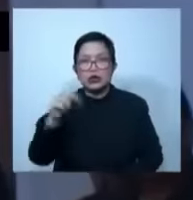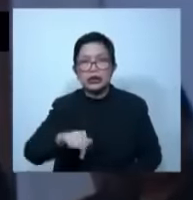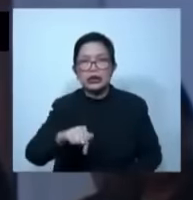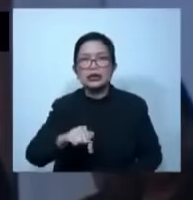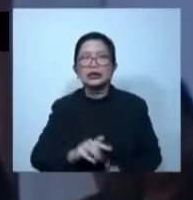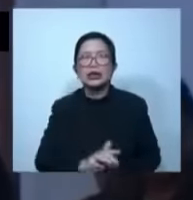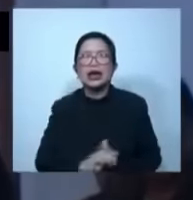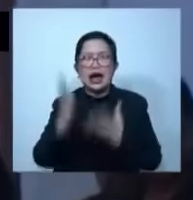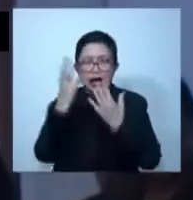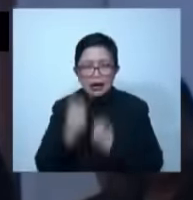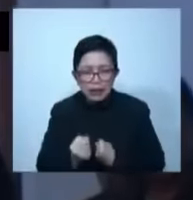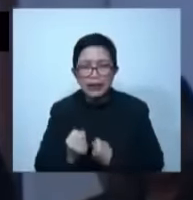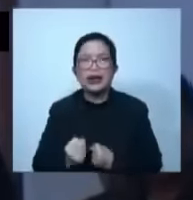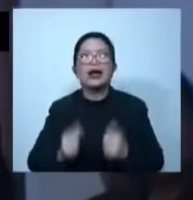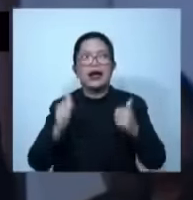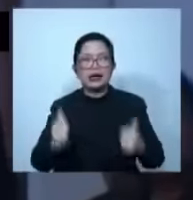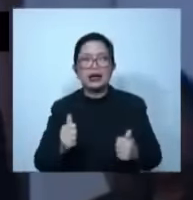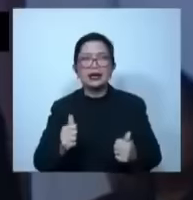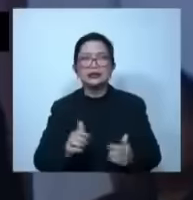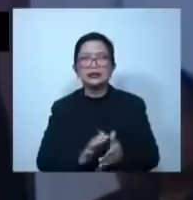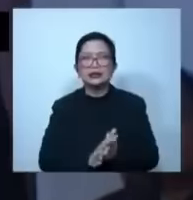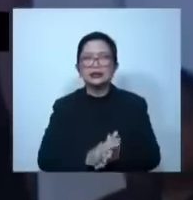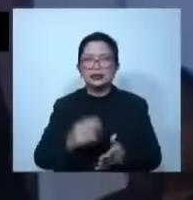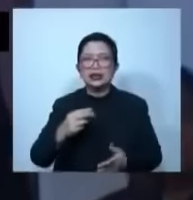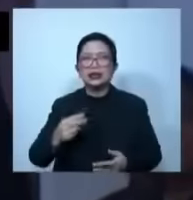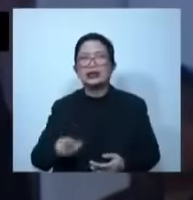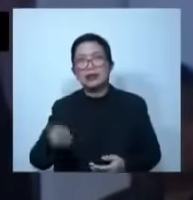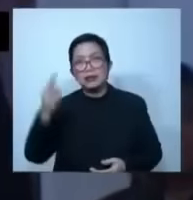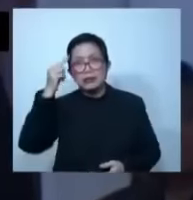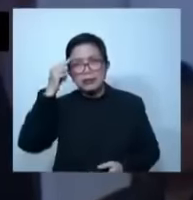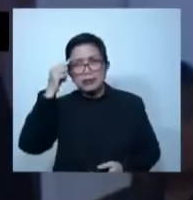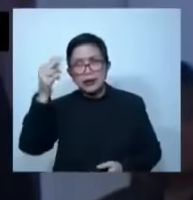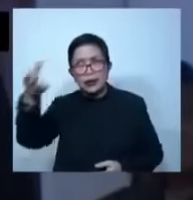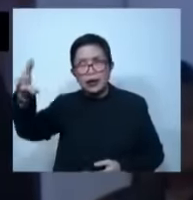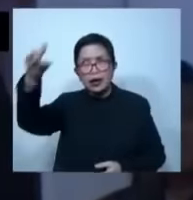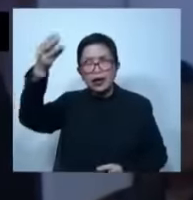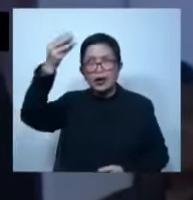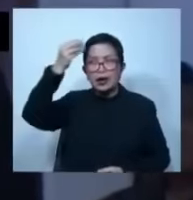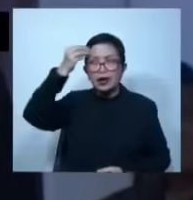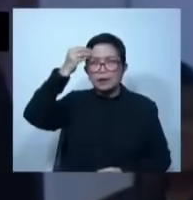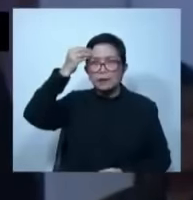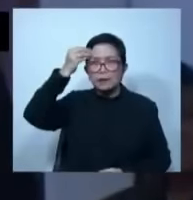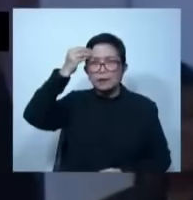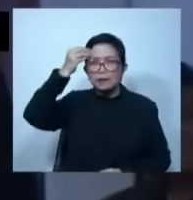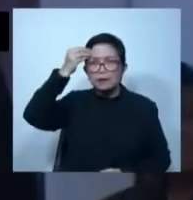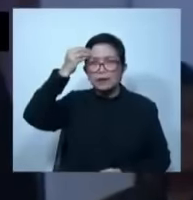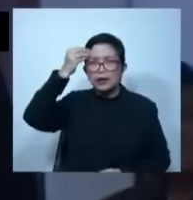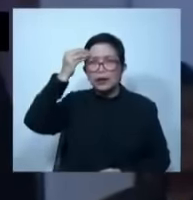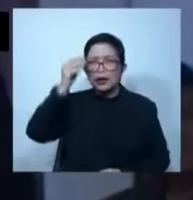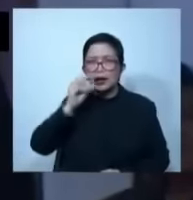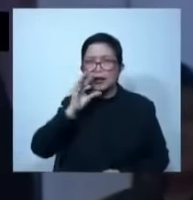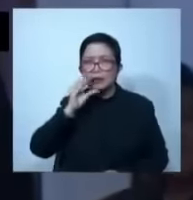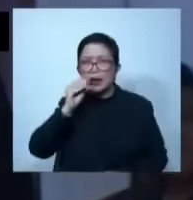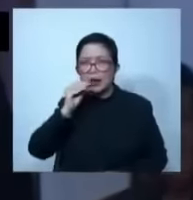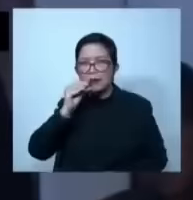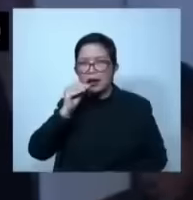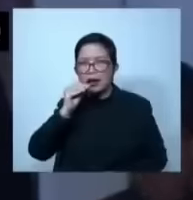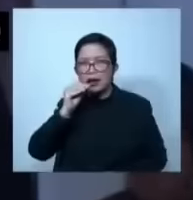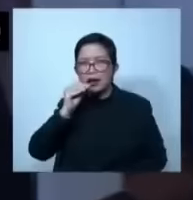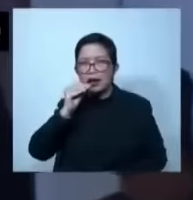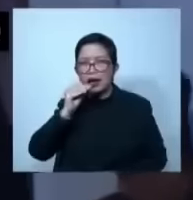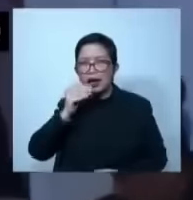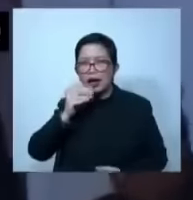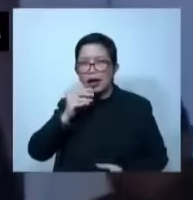ada dan masuk dalam pikiran seorang pemimpin, satunya pikiran, perkataan, dan